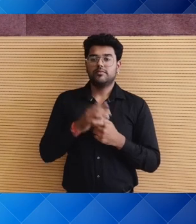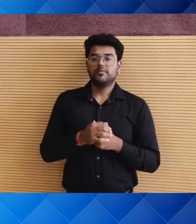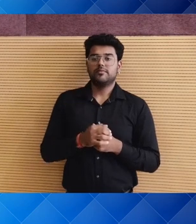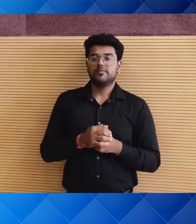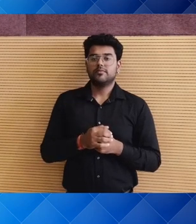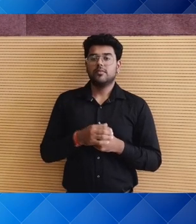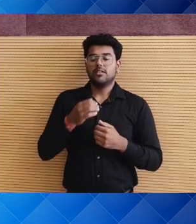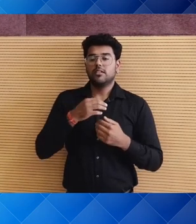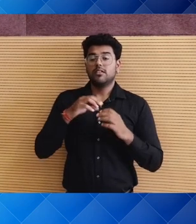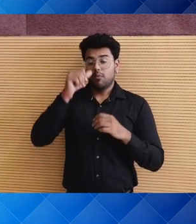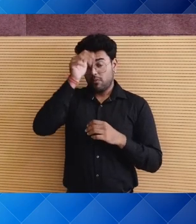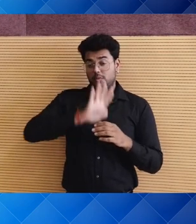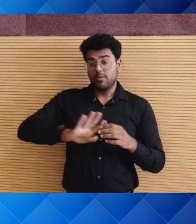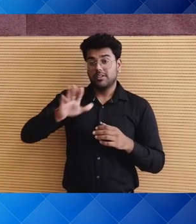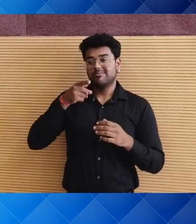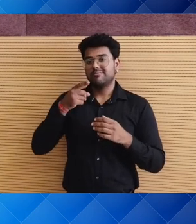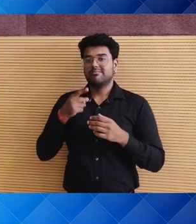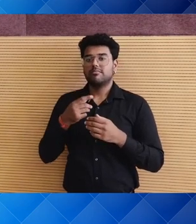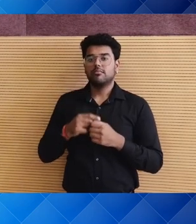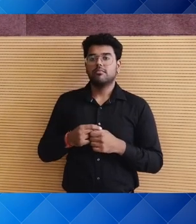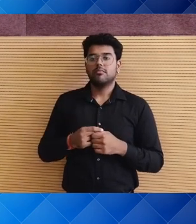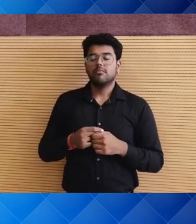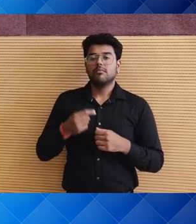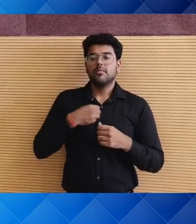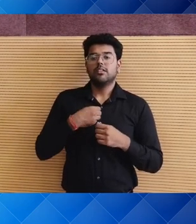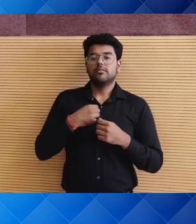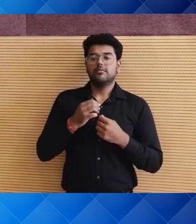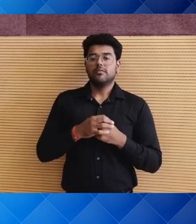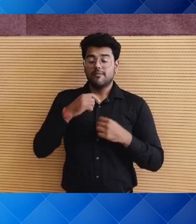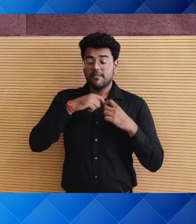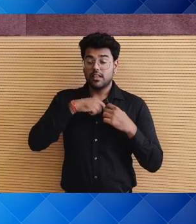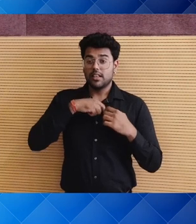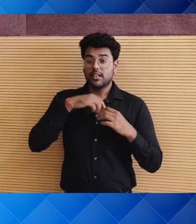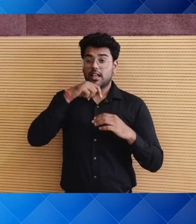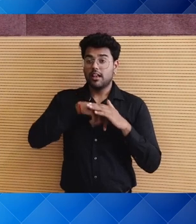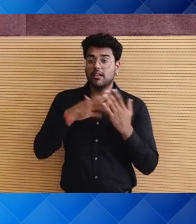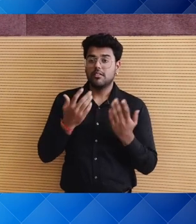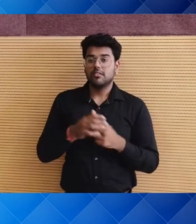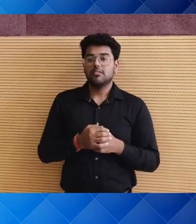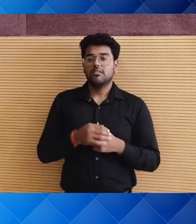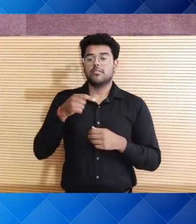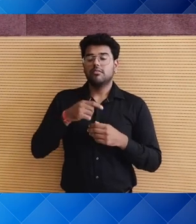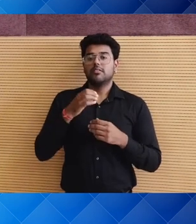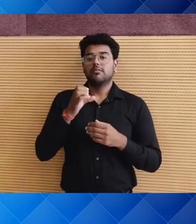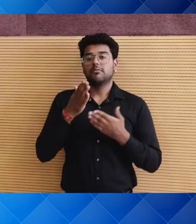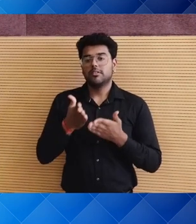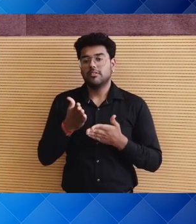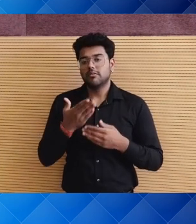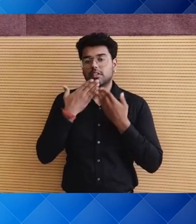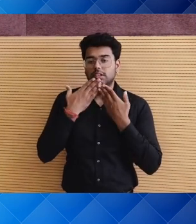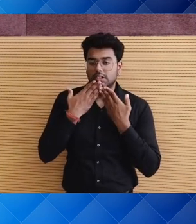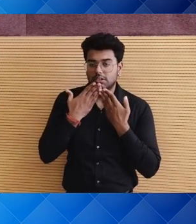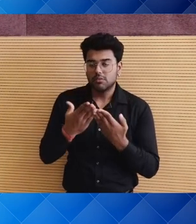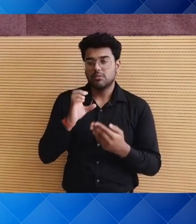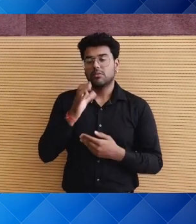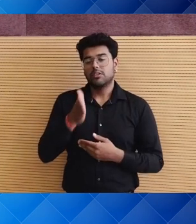ओर से, देश की ओर से दिल की गहराई से कृतज्ञता ज्ञापन कर रहा हूं, उनको अनेक अनेक